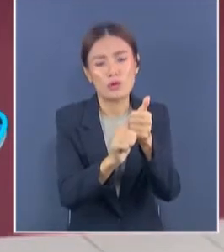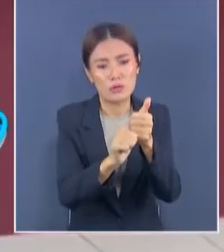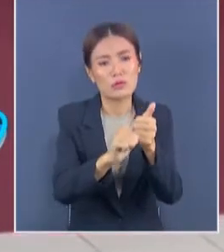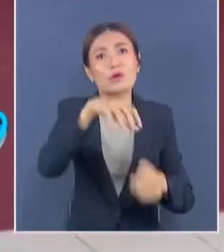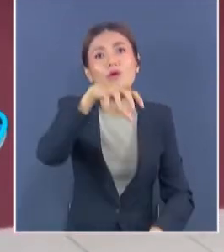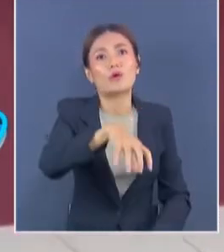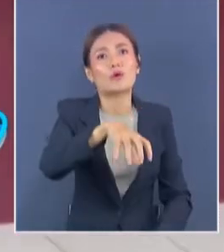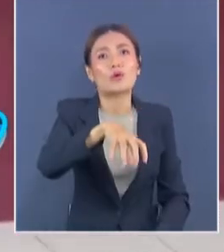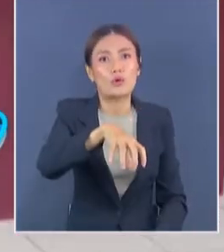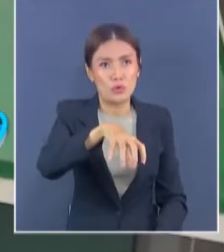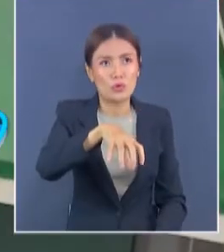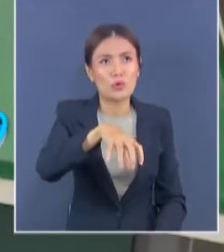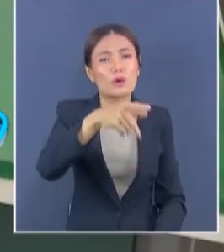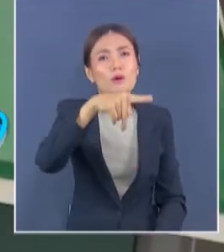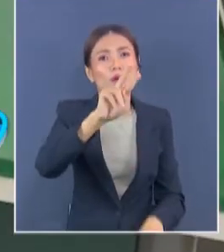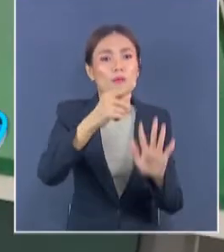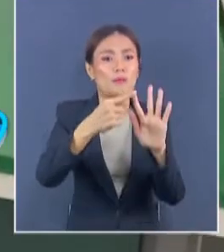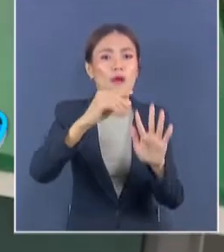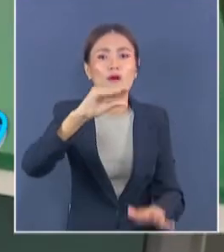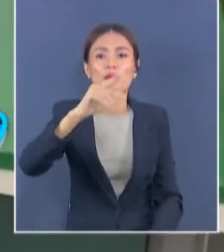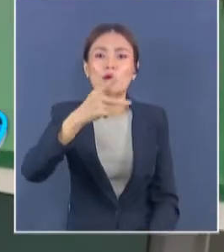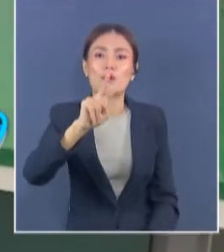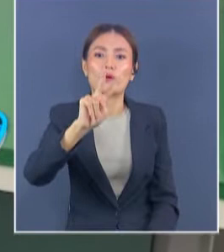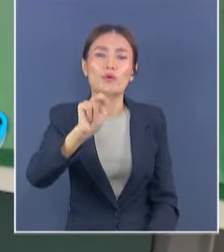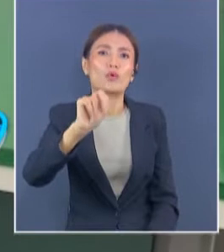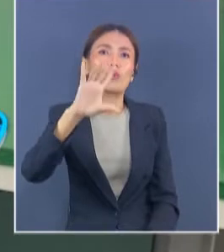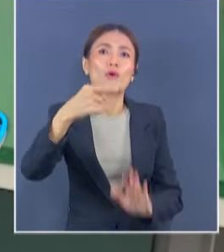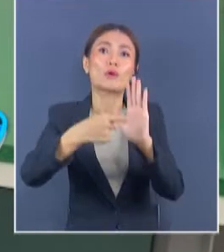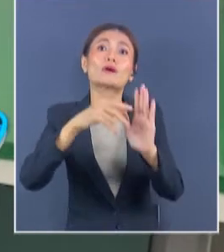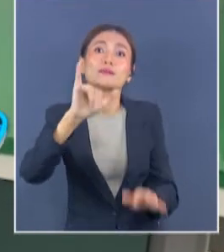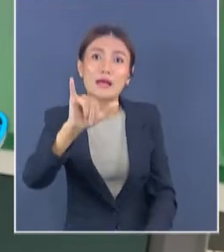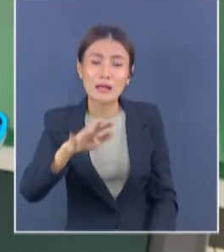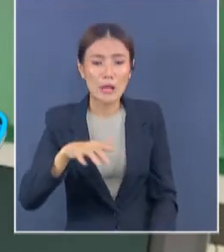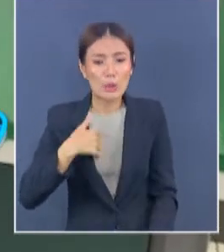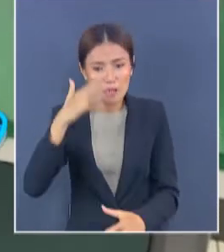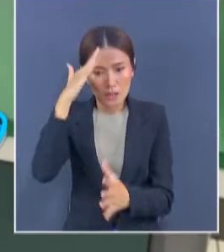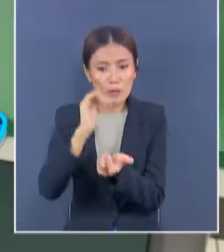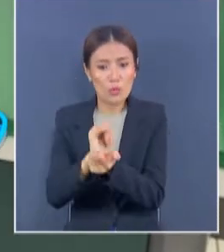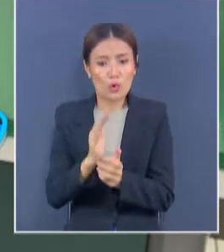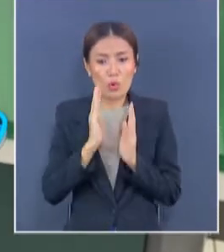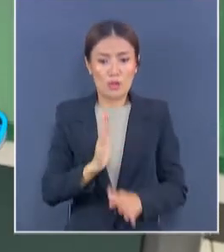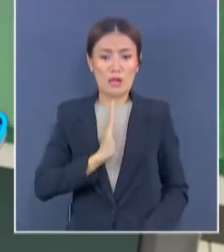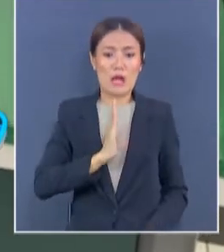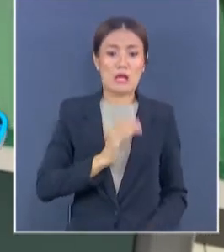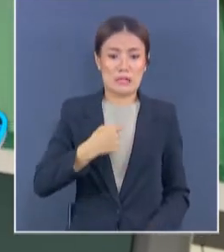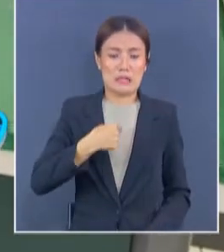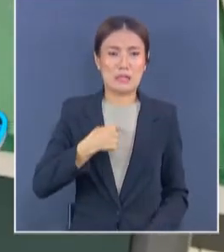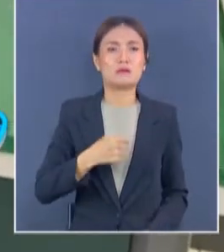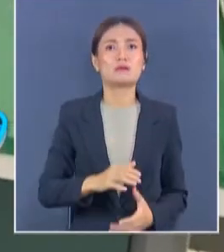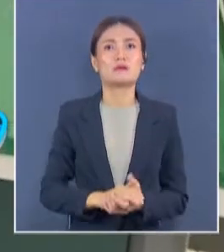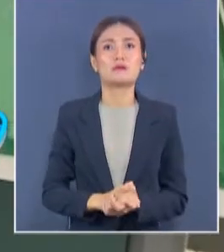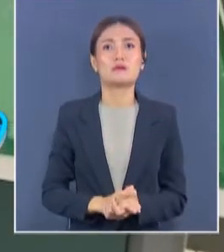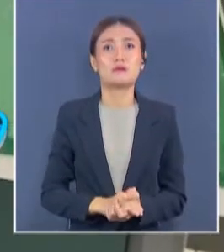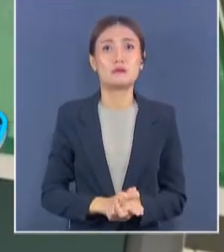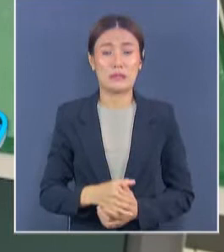ครับท่านบอกว่าพนักงานสอบสวนที่ถูกพัดพิงมียศพันตำรวจโทครับและจากการตรวจสอบหลักฐานที่